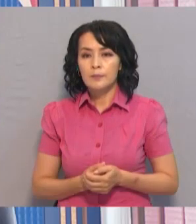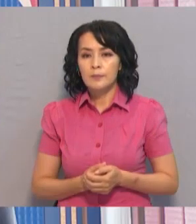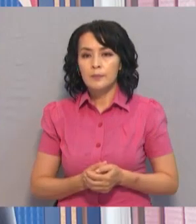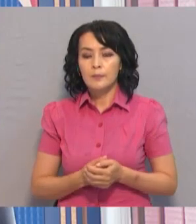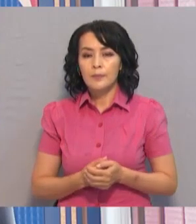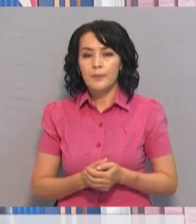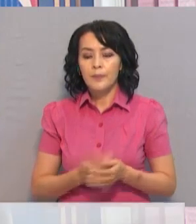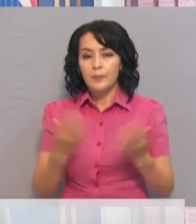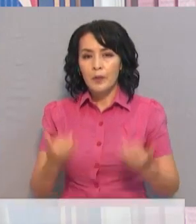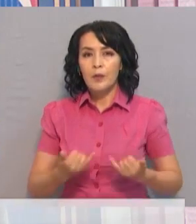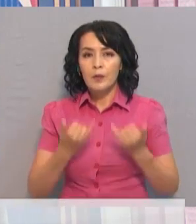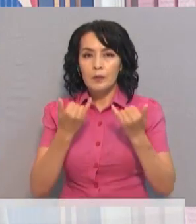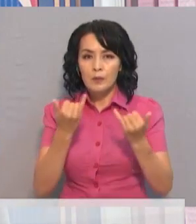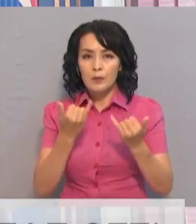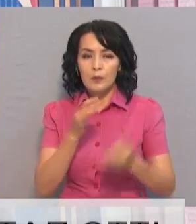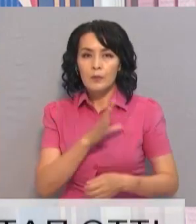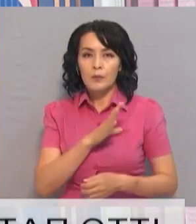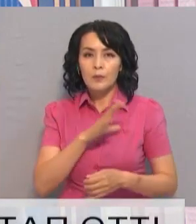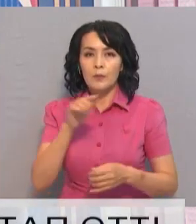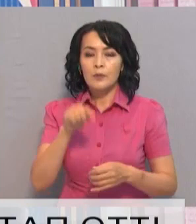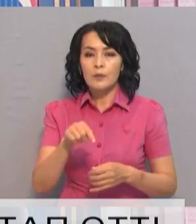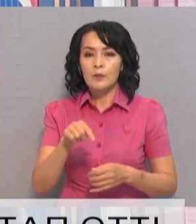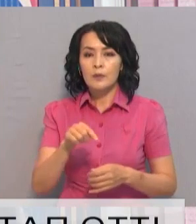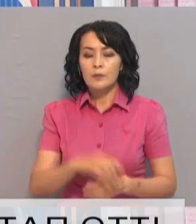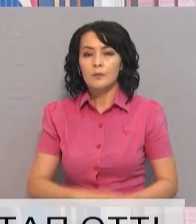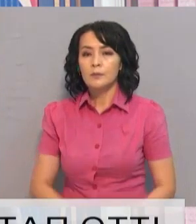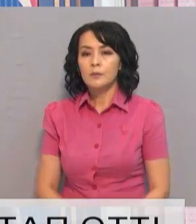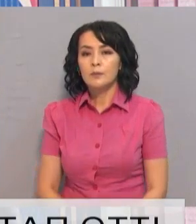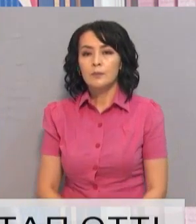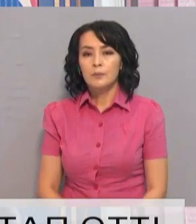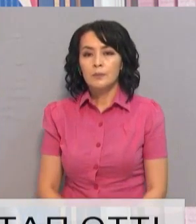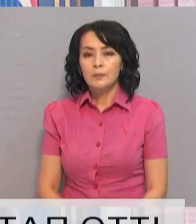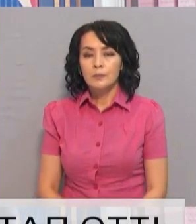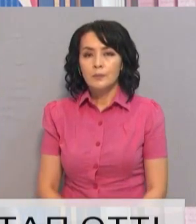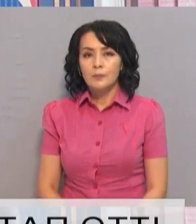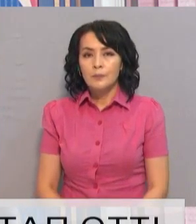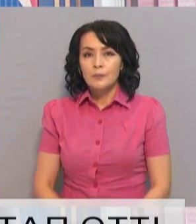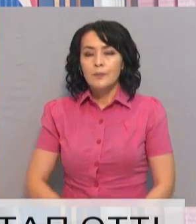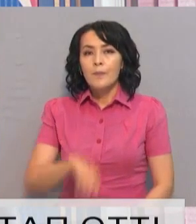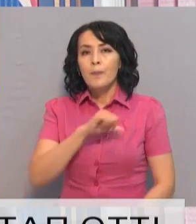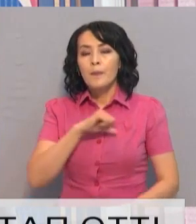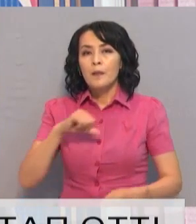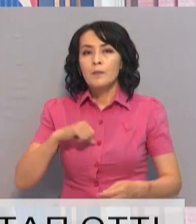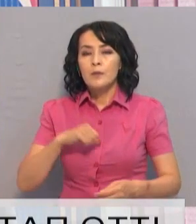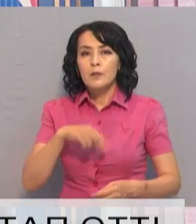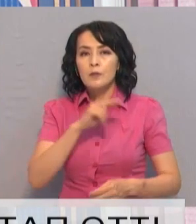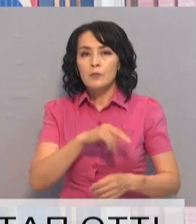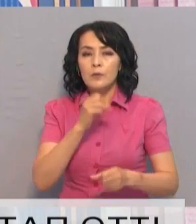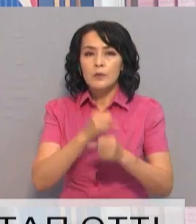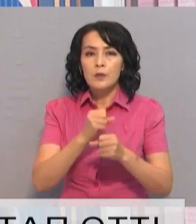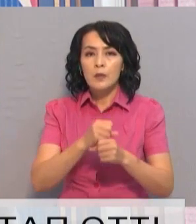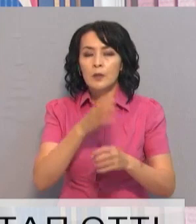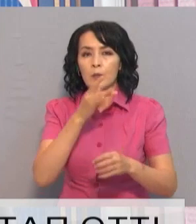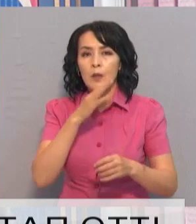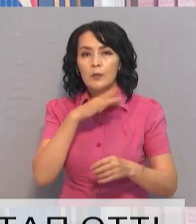құттықтау рәсімін өткіздік. Оның ішінде өзіміздің арамызда еңбек өтілі жоғары, еңбек